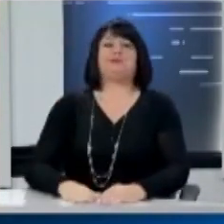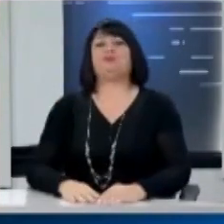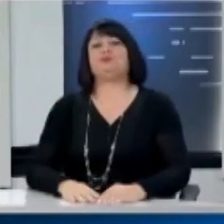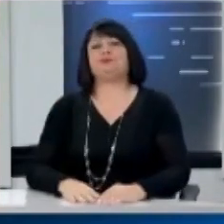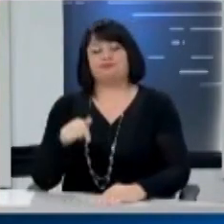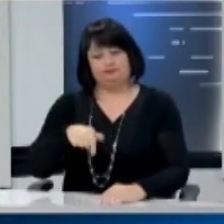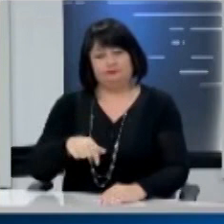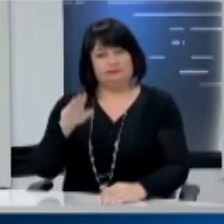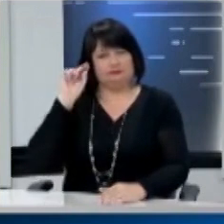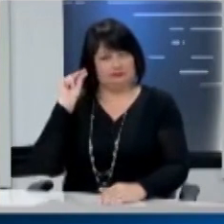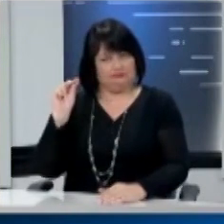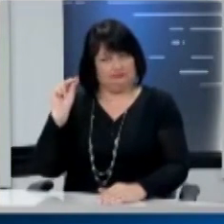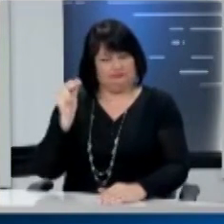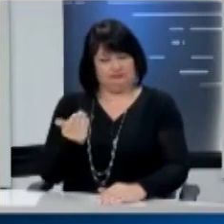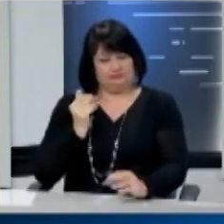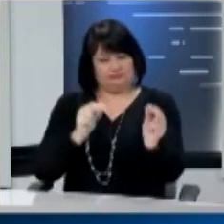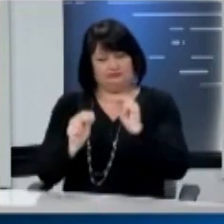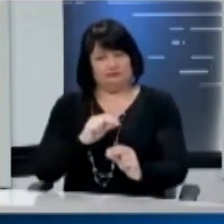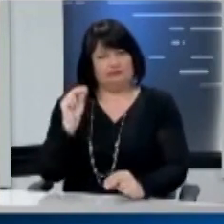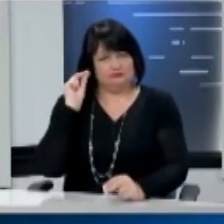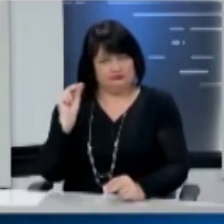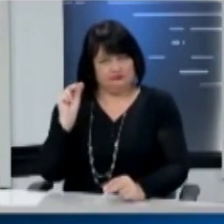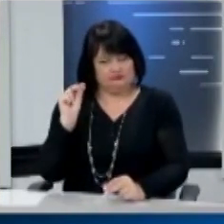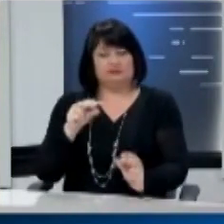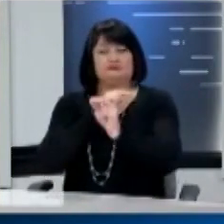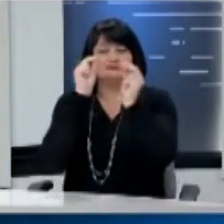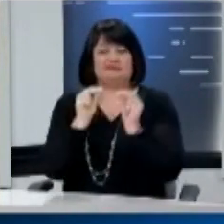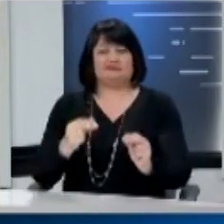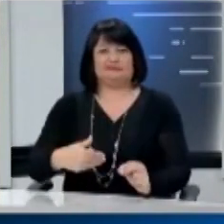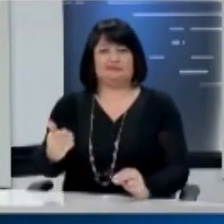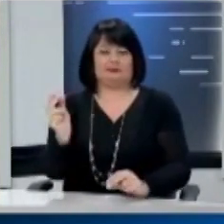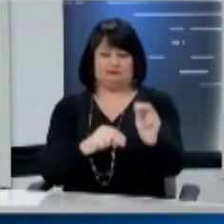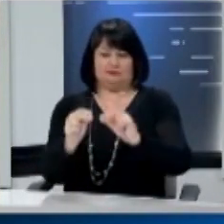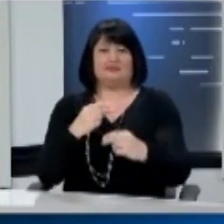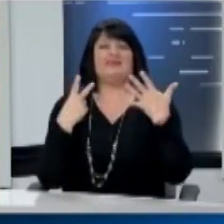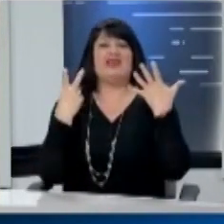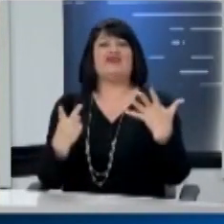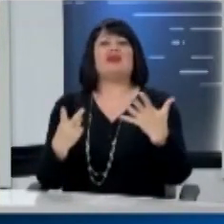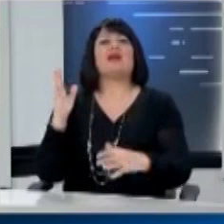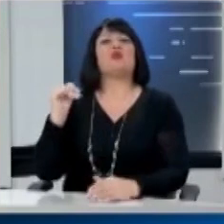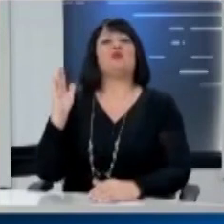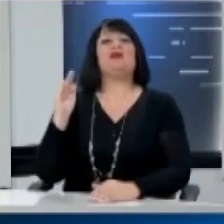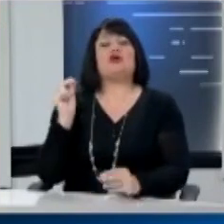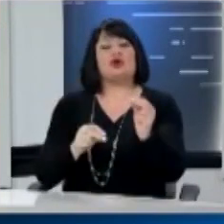προεκλογικά, αλλά κυρίως το αποτέλεσμα των εκλογών της 7ης Ιουλίου